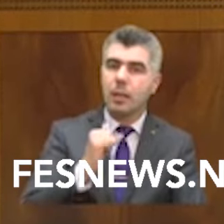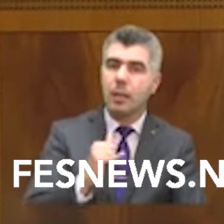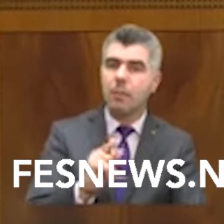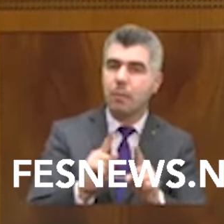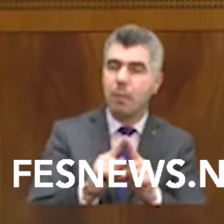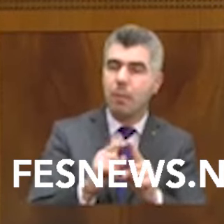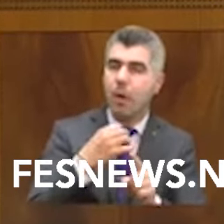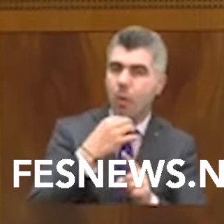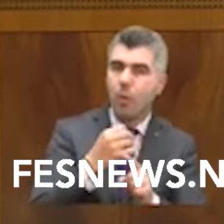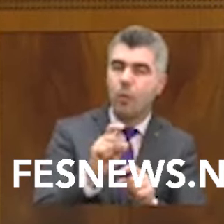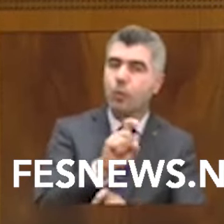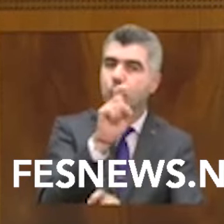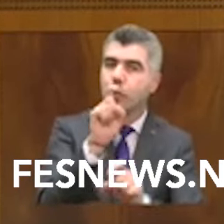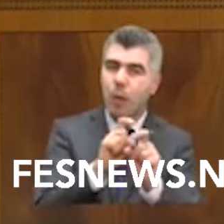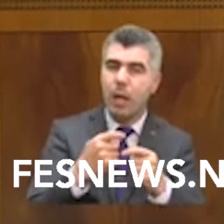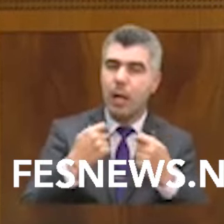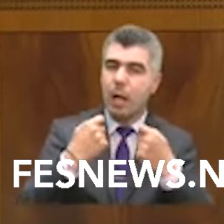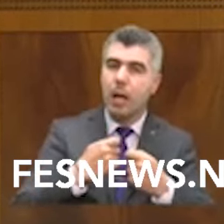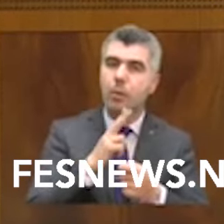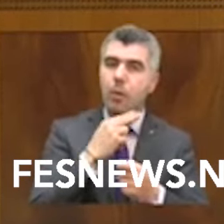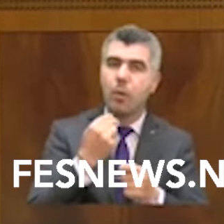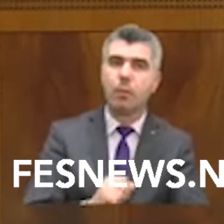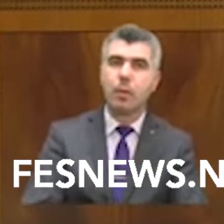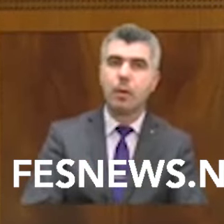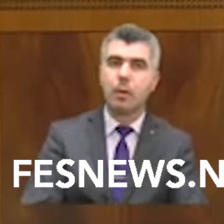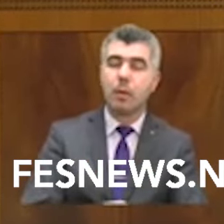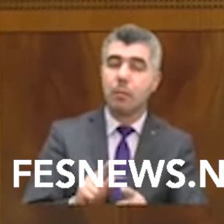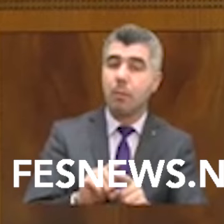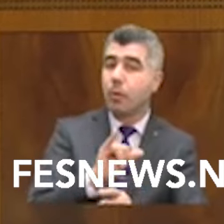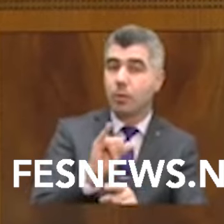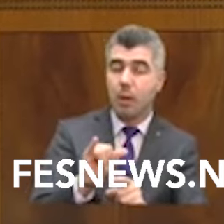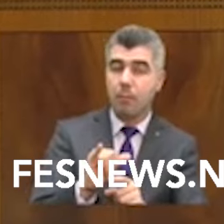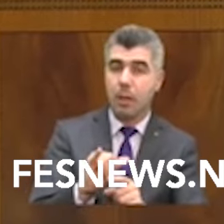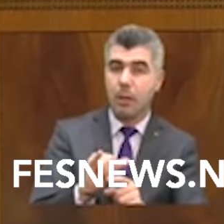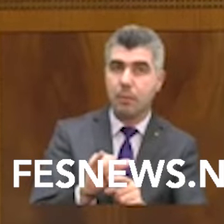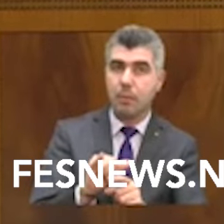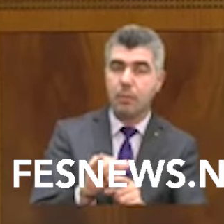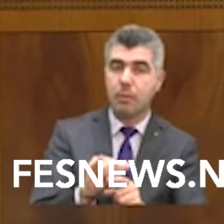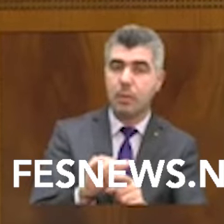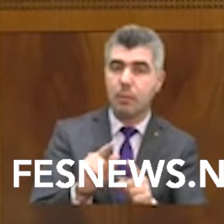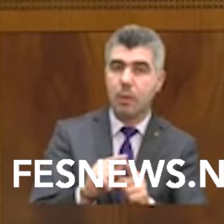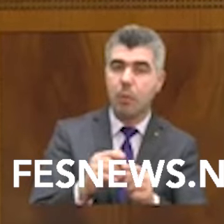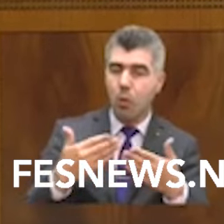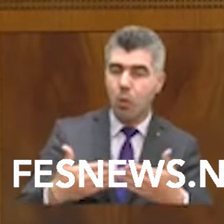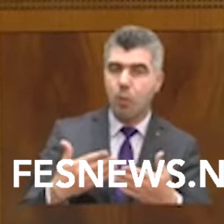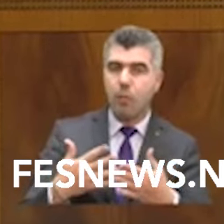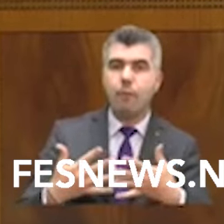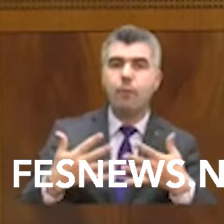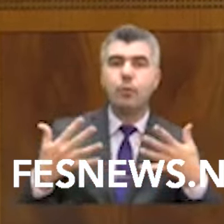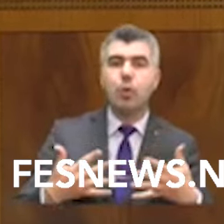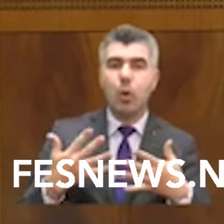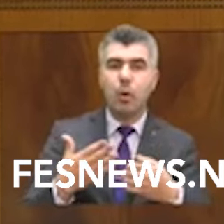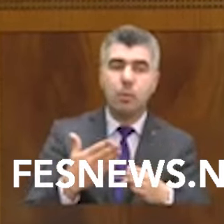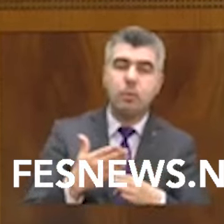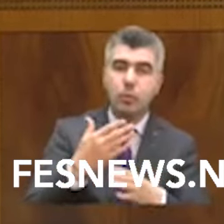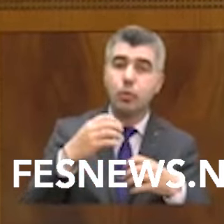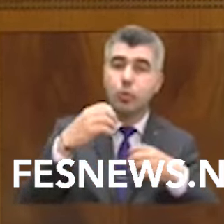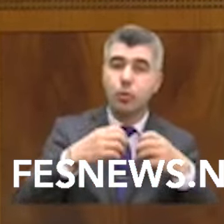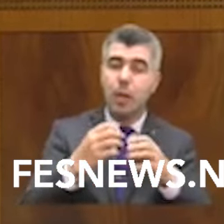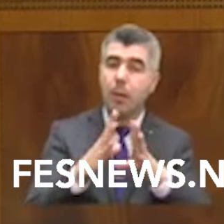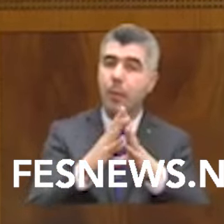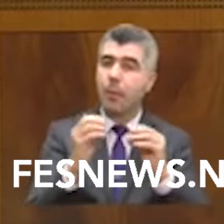ديال رئيس الحكومه. نقول لك لا كنت ما كاش مخطط. شوف ظروف السوق الحمد لله اليوم 3 سنين ما كاينش الشتاء ما